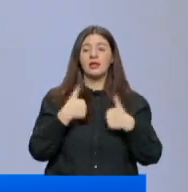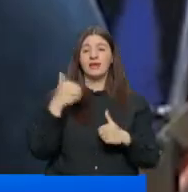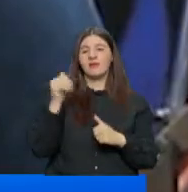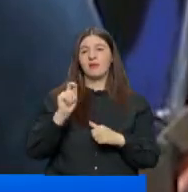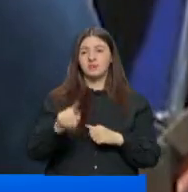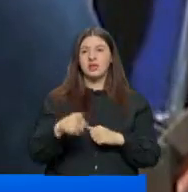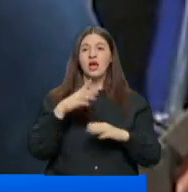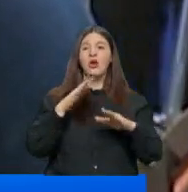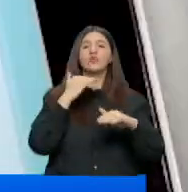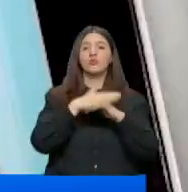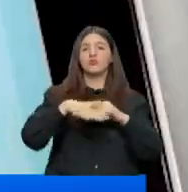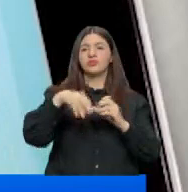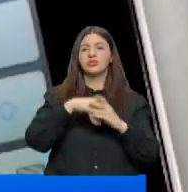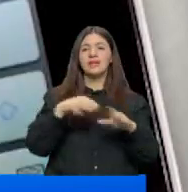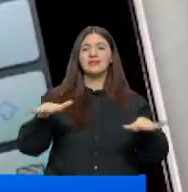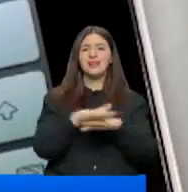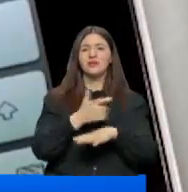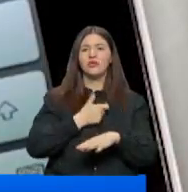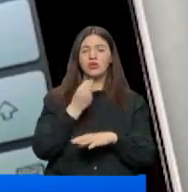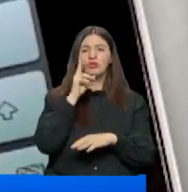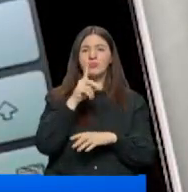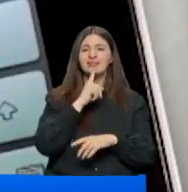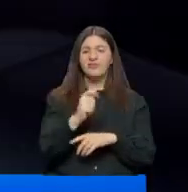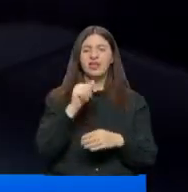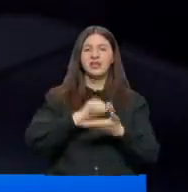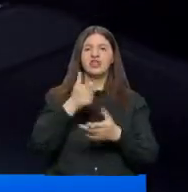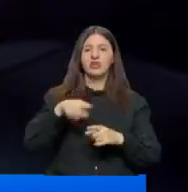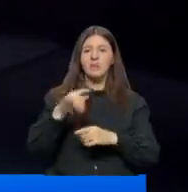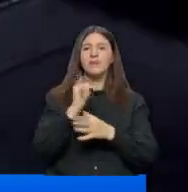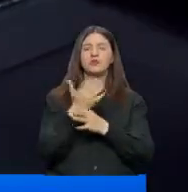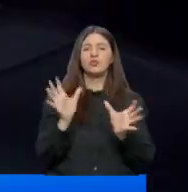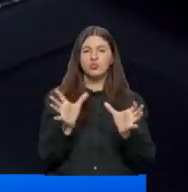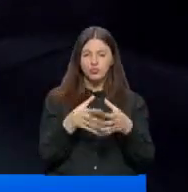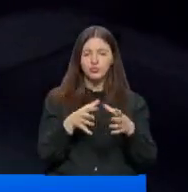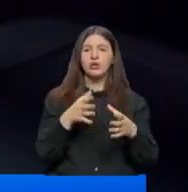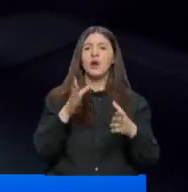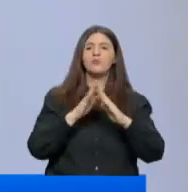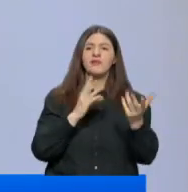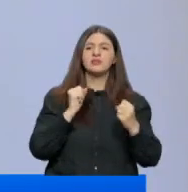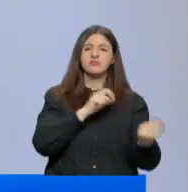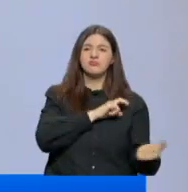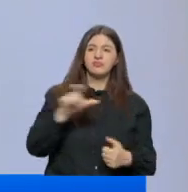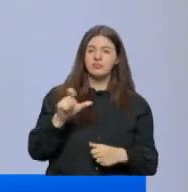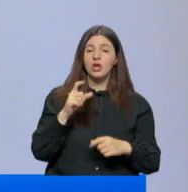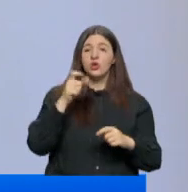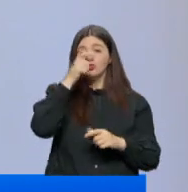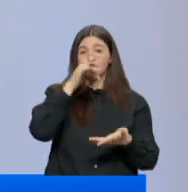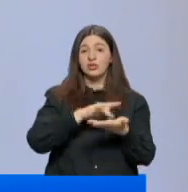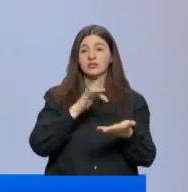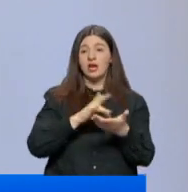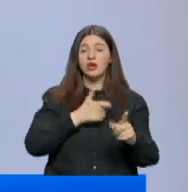getirdik. Kamuoyunda sansür yasası olarak görülen teklife gazeteciler, meslek örgütleri, muhalefet sert karşılık verdi. Türk Ceza